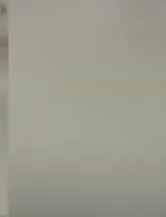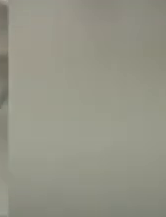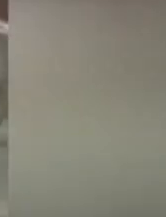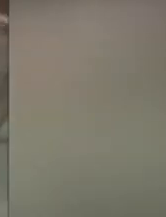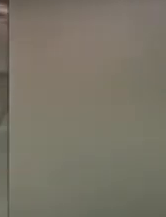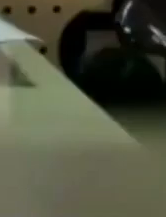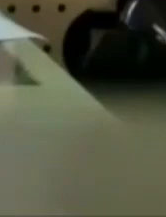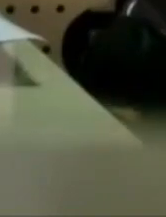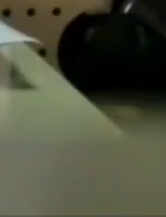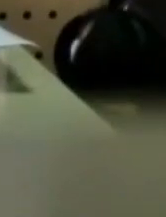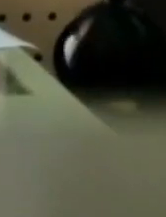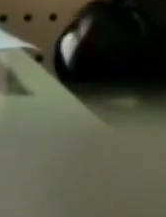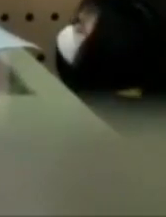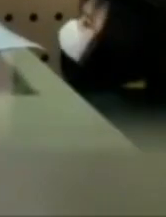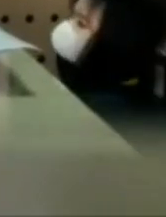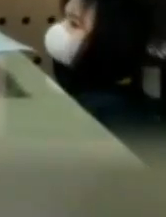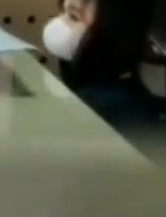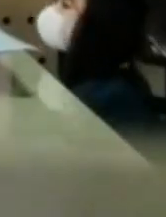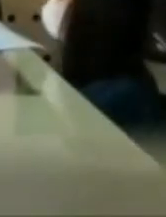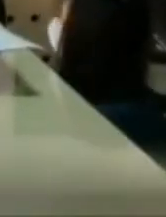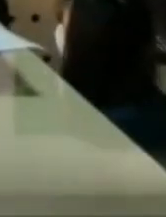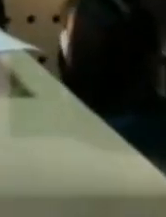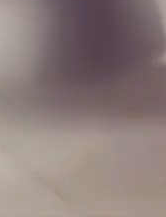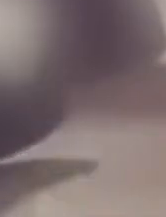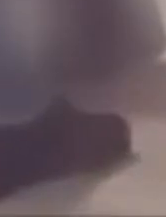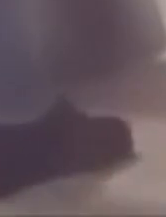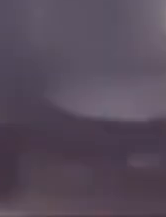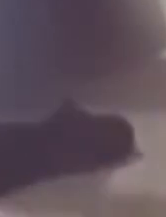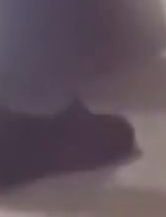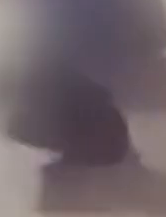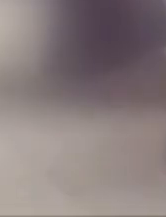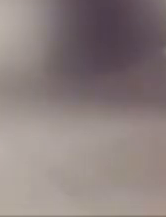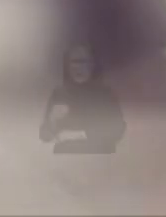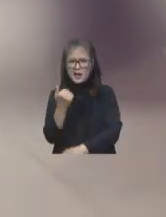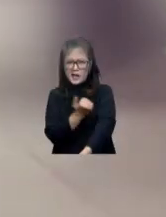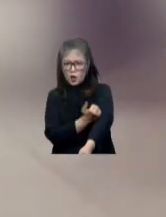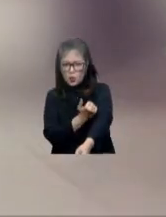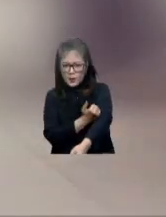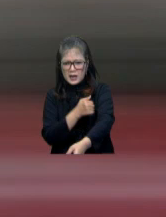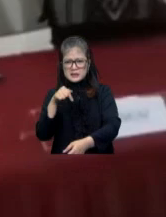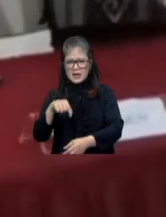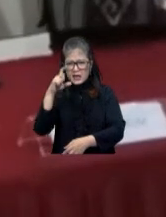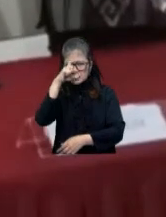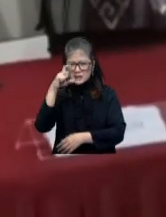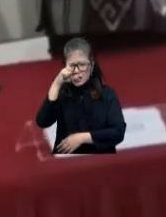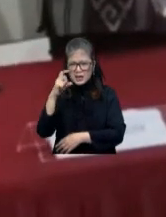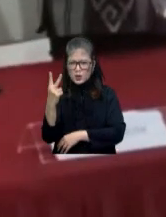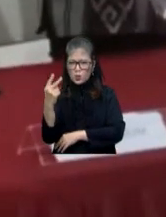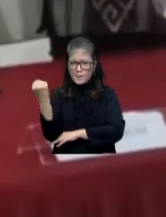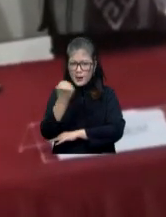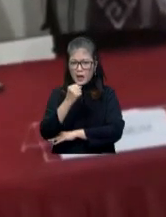bangkrut motif pelaku juga diduga akibat pengaruh narkoba polisi masih memburu Dua pelaku lainnya dari Bandar Lampung provinsi Lampung